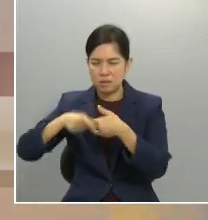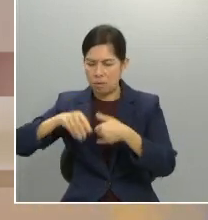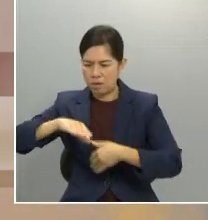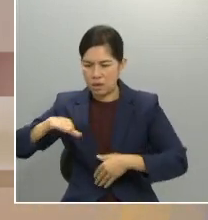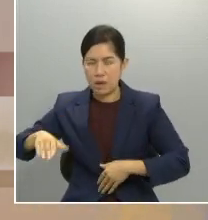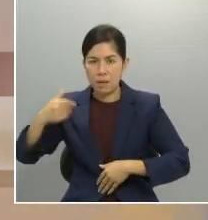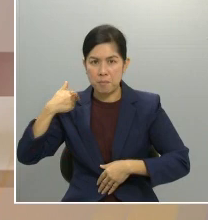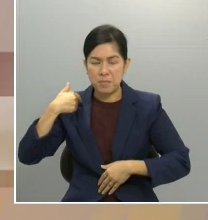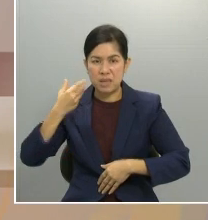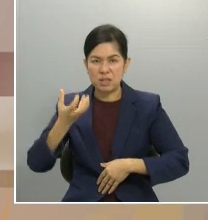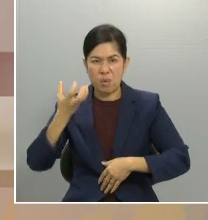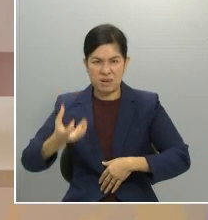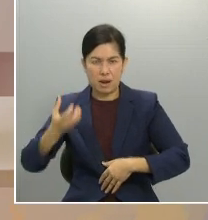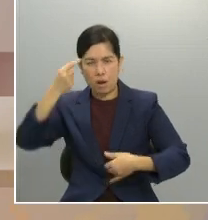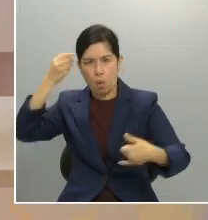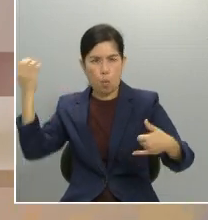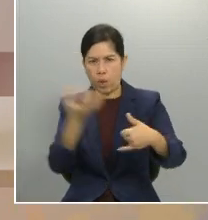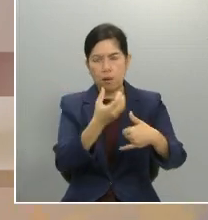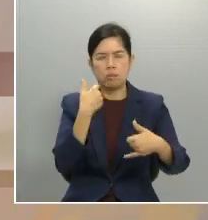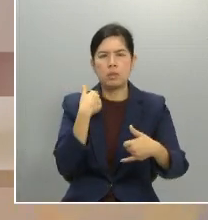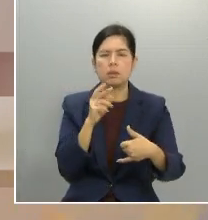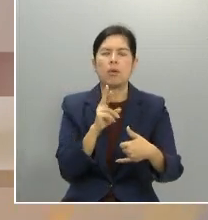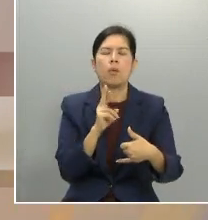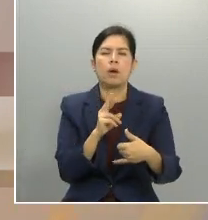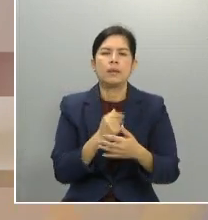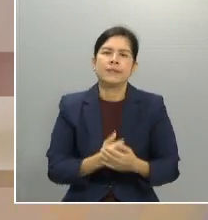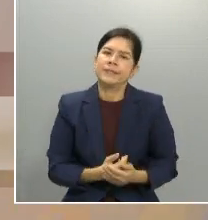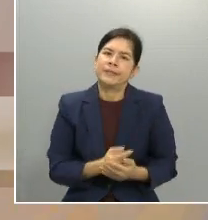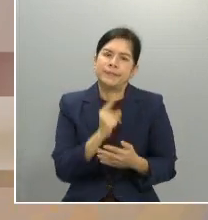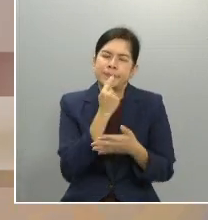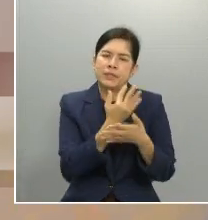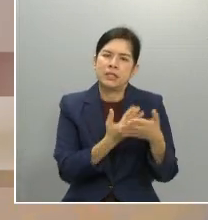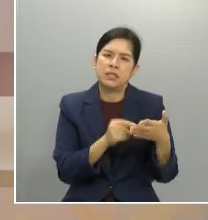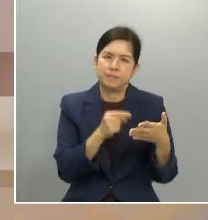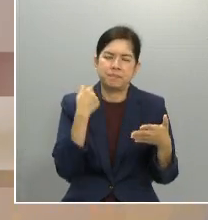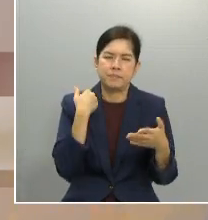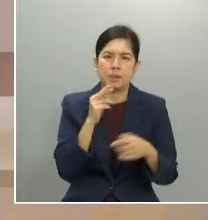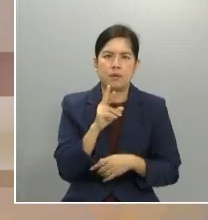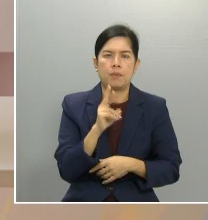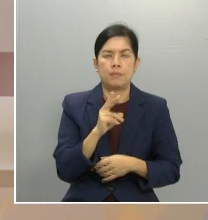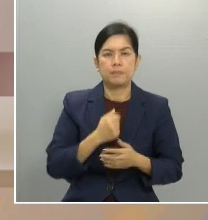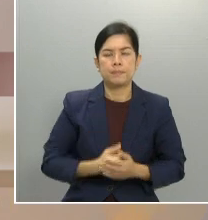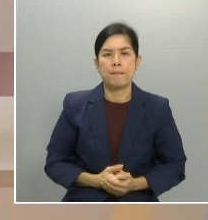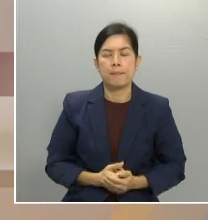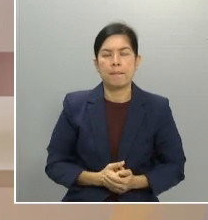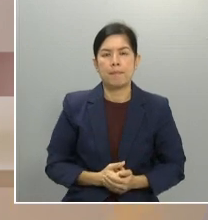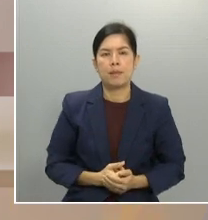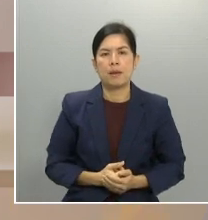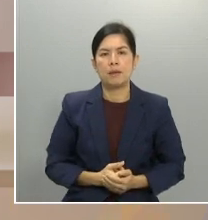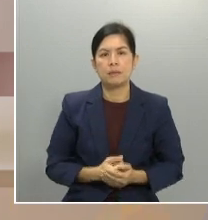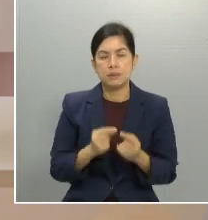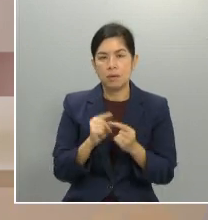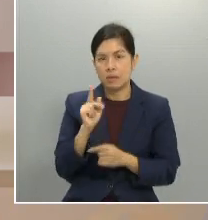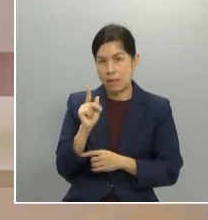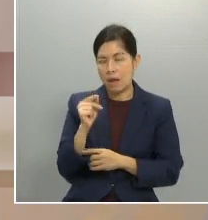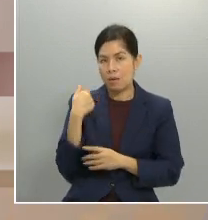วังกันไว้ด้วยจะนั่งรถไปทำงานกลายเป็นว่าต้องนั่งรถไปโรงพยาบาลต่อมาครับท่านผู้ชมนักข่าวเ